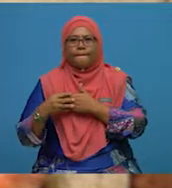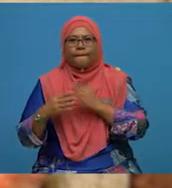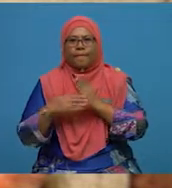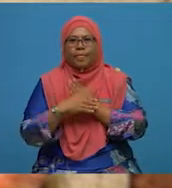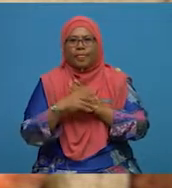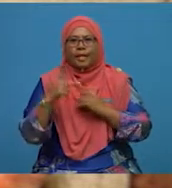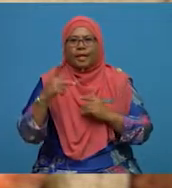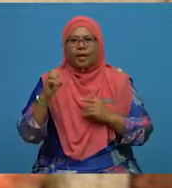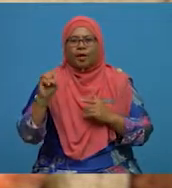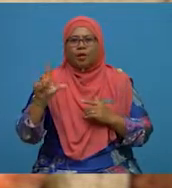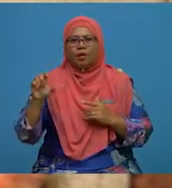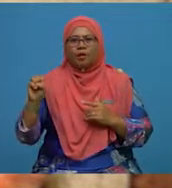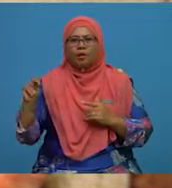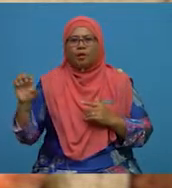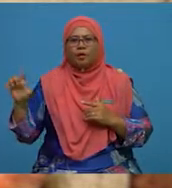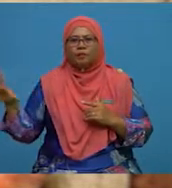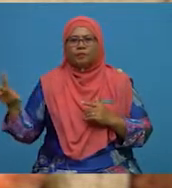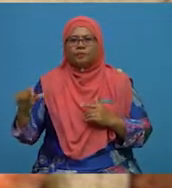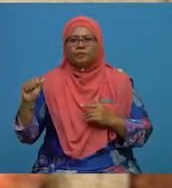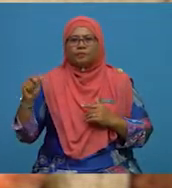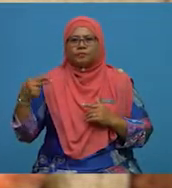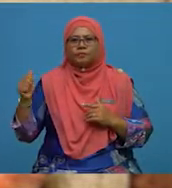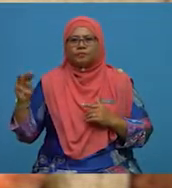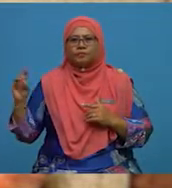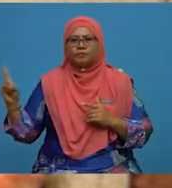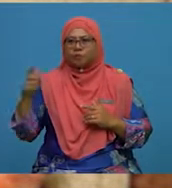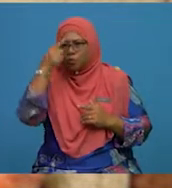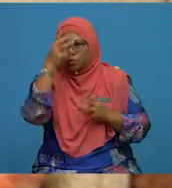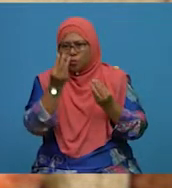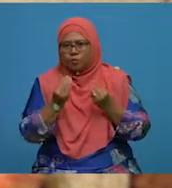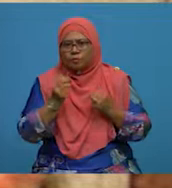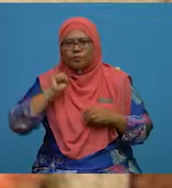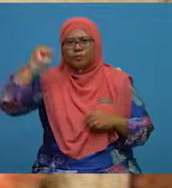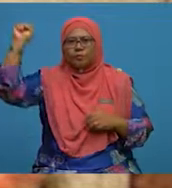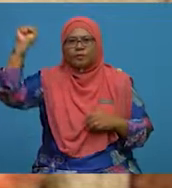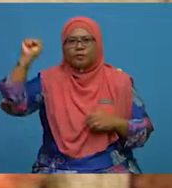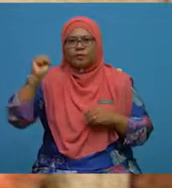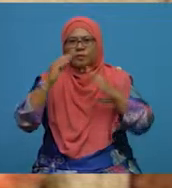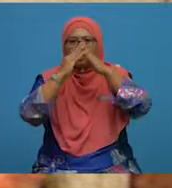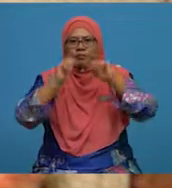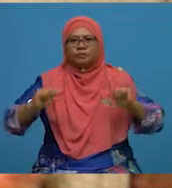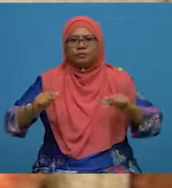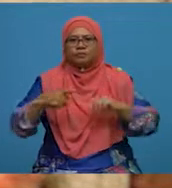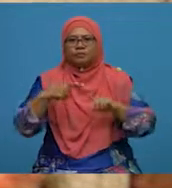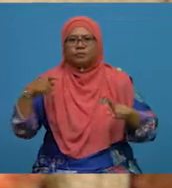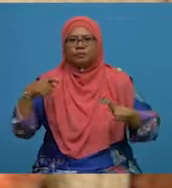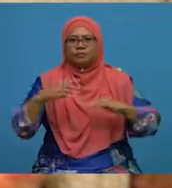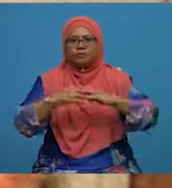oleh Colonel Ahmad Urabi untuk menuntut kemerdekaan Mesir dari